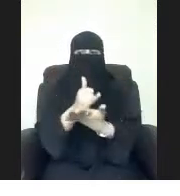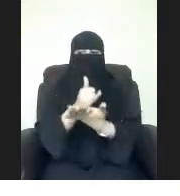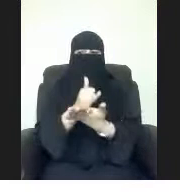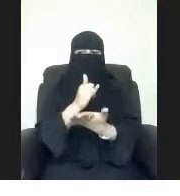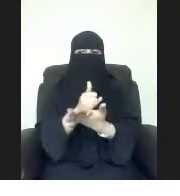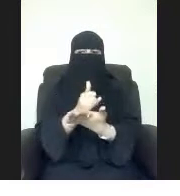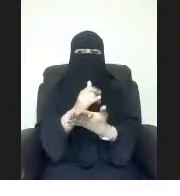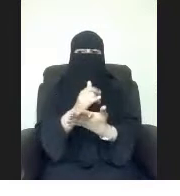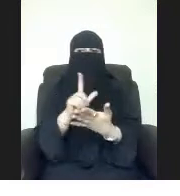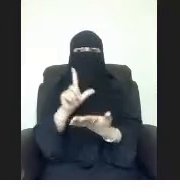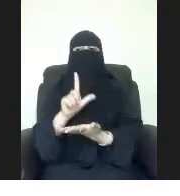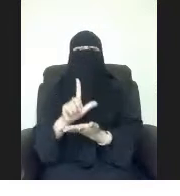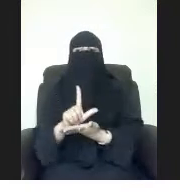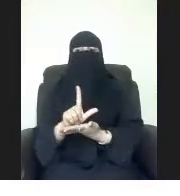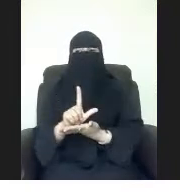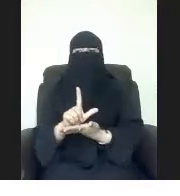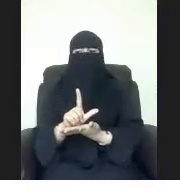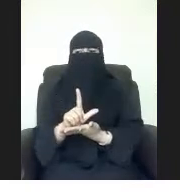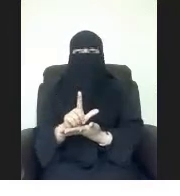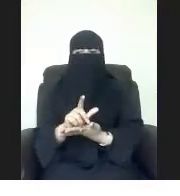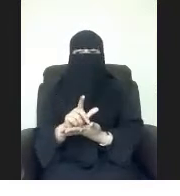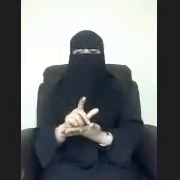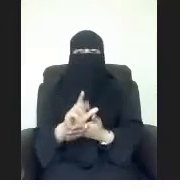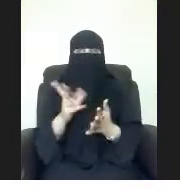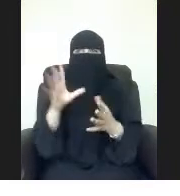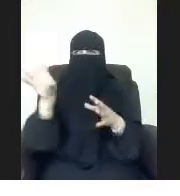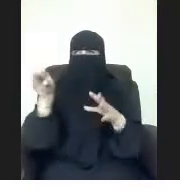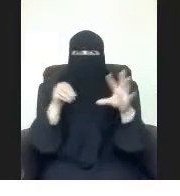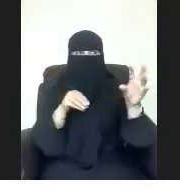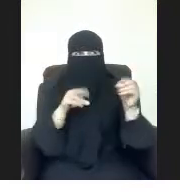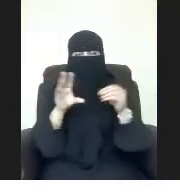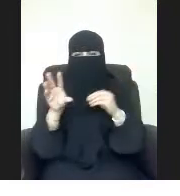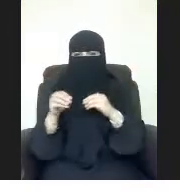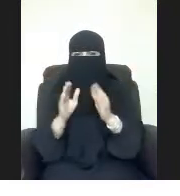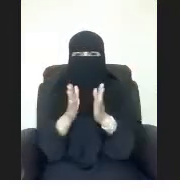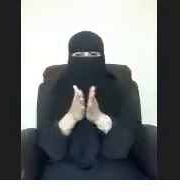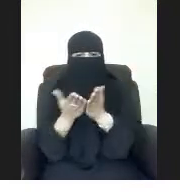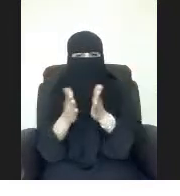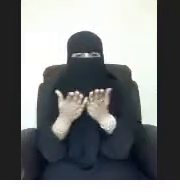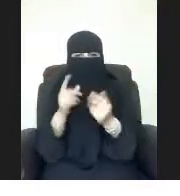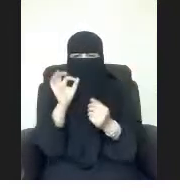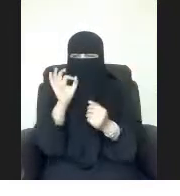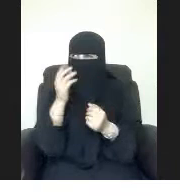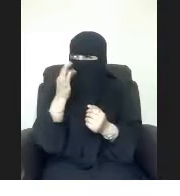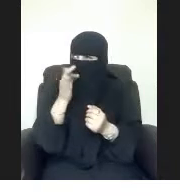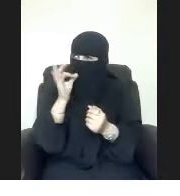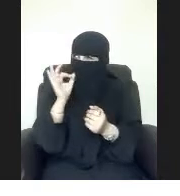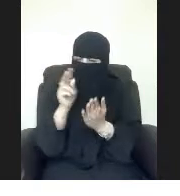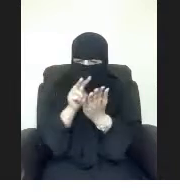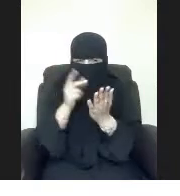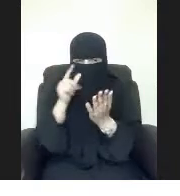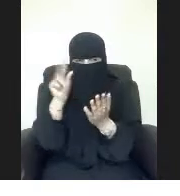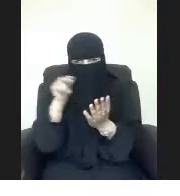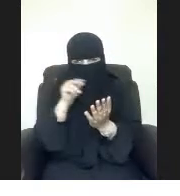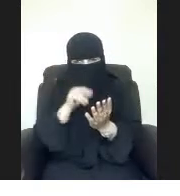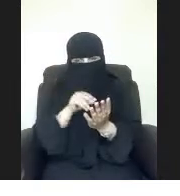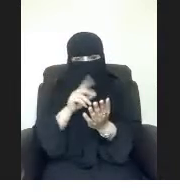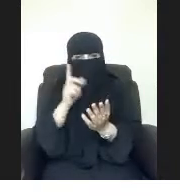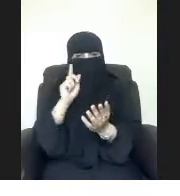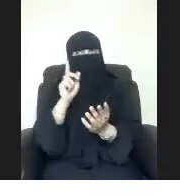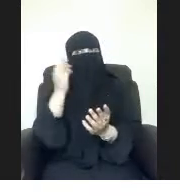يعني كيفتها من بعض المراجع الحقيقة، فليست يعني مأخوذة نصا وليست من